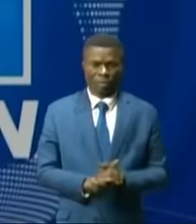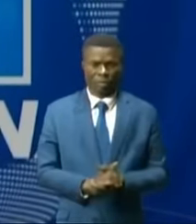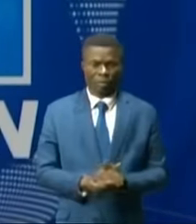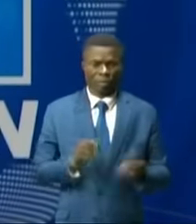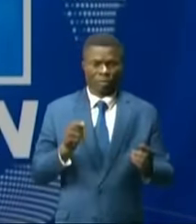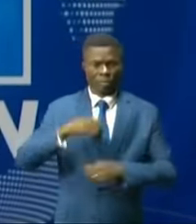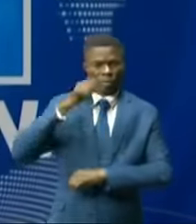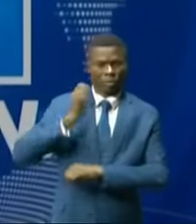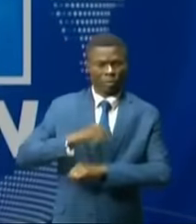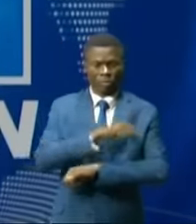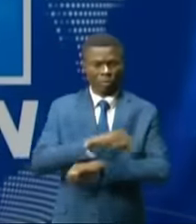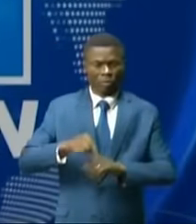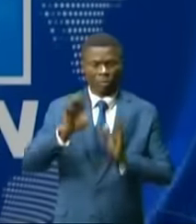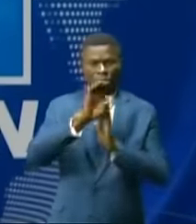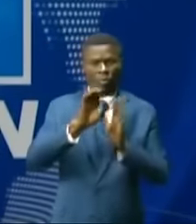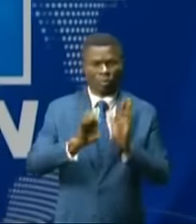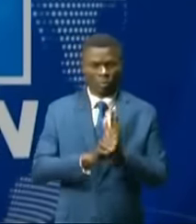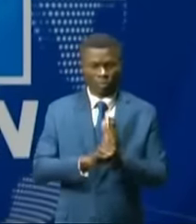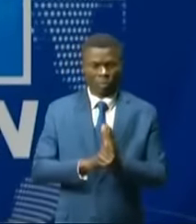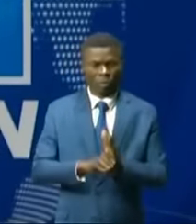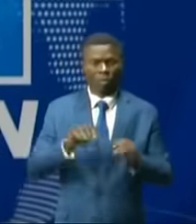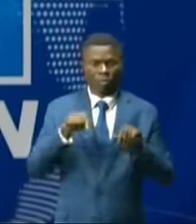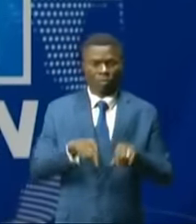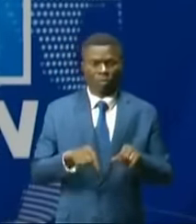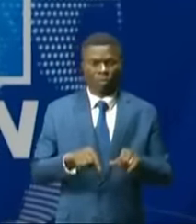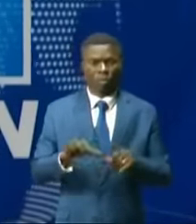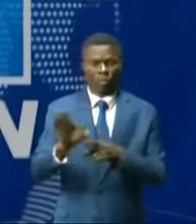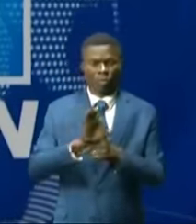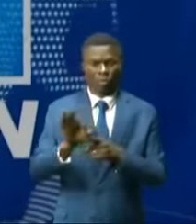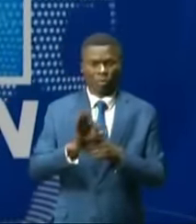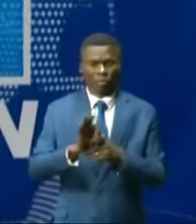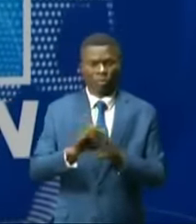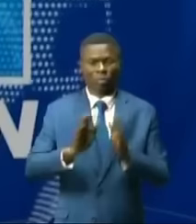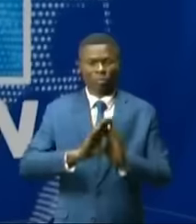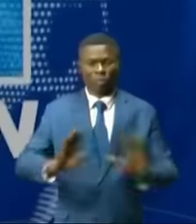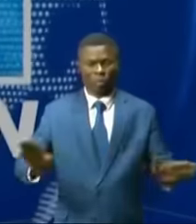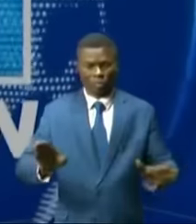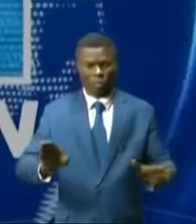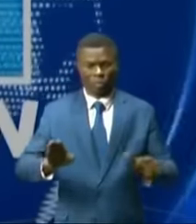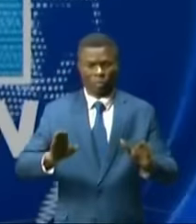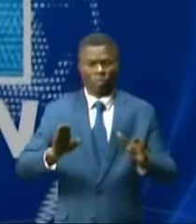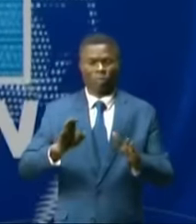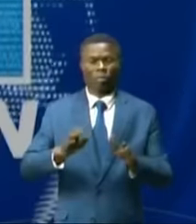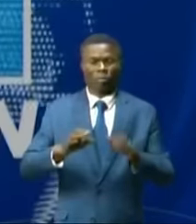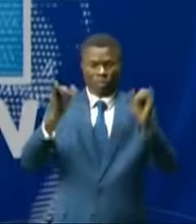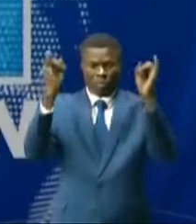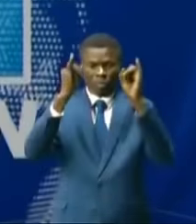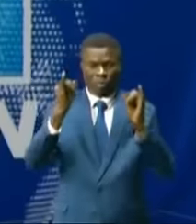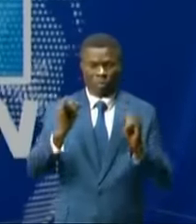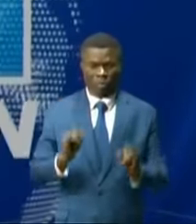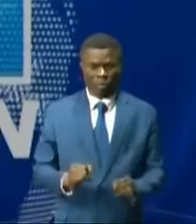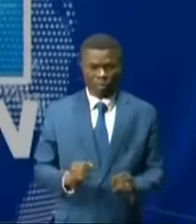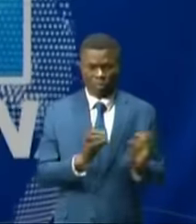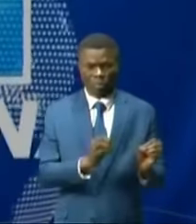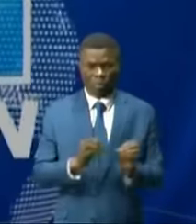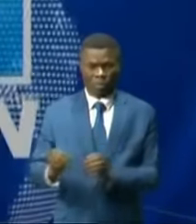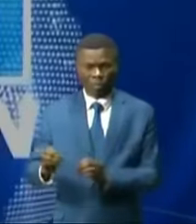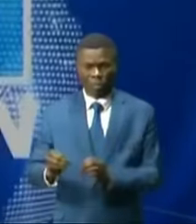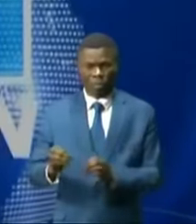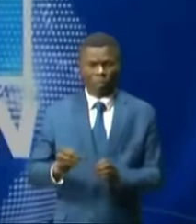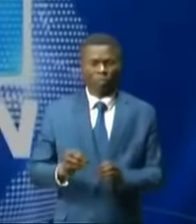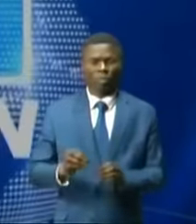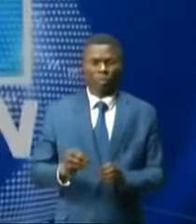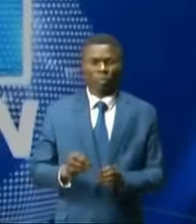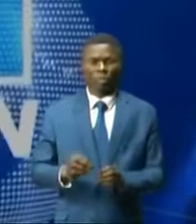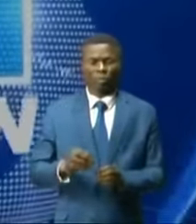Justice, la Cour constitutionnelle à l'ère du numérique, une session de capacitation de son personnel est organisée pour